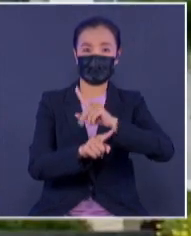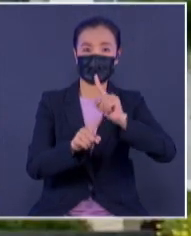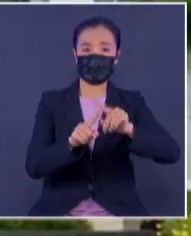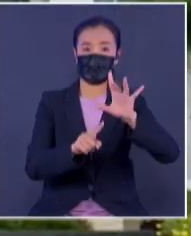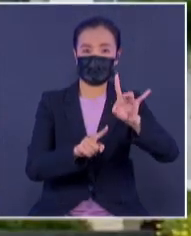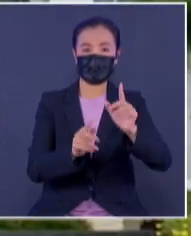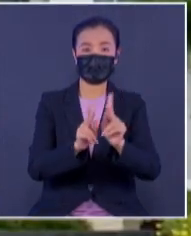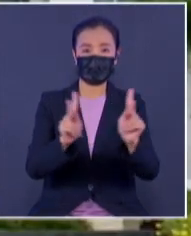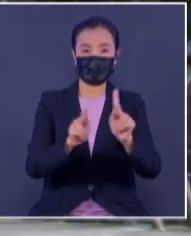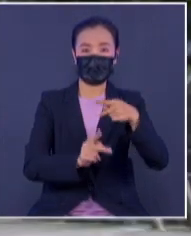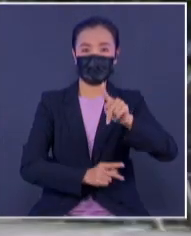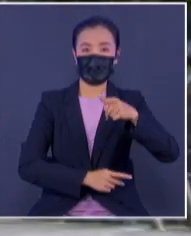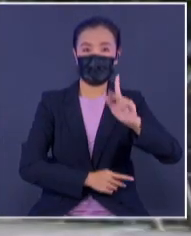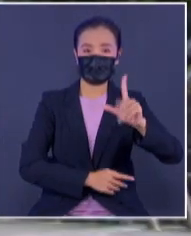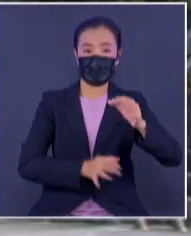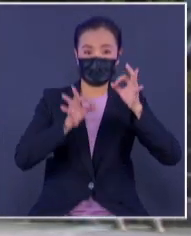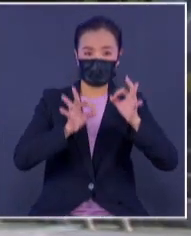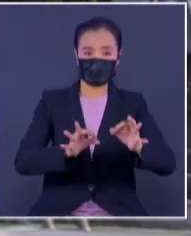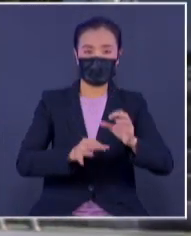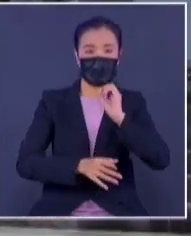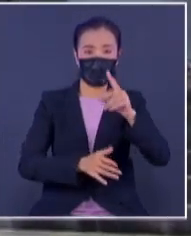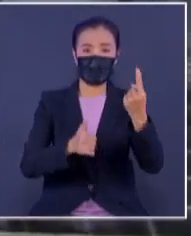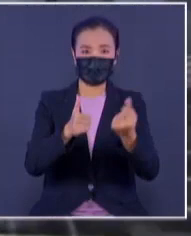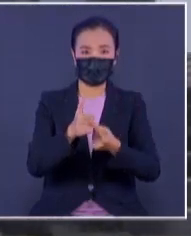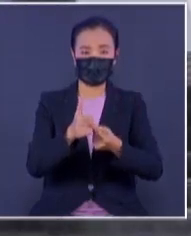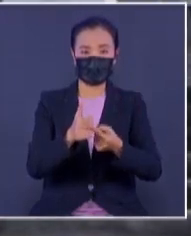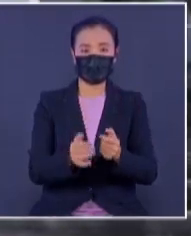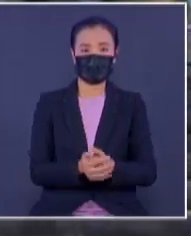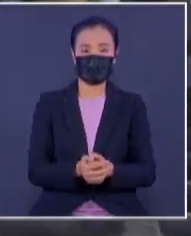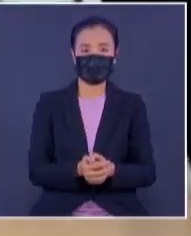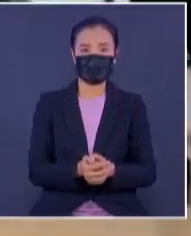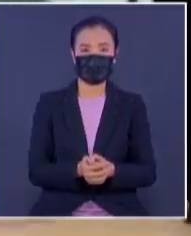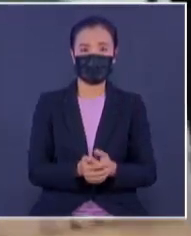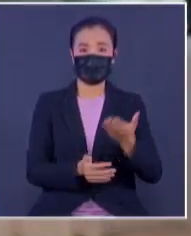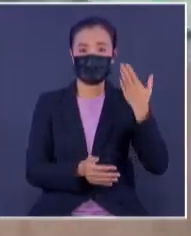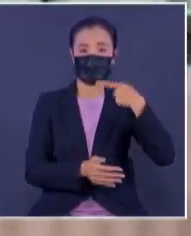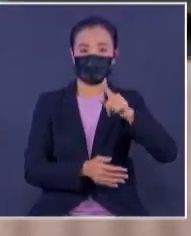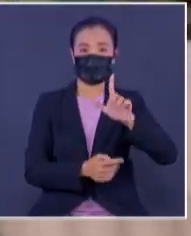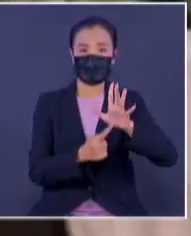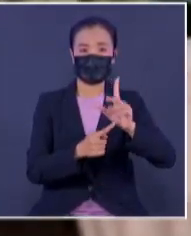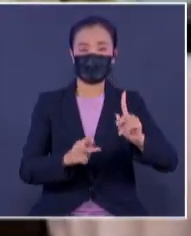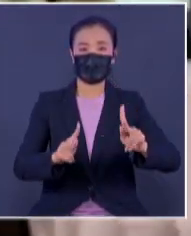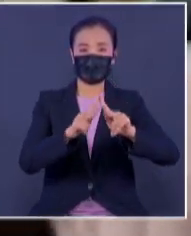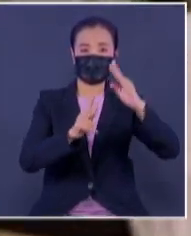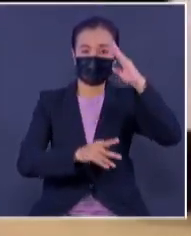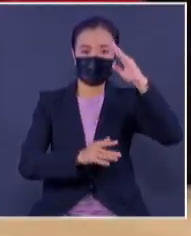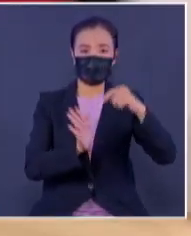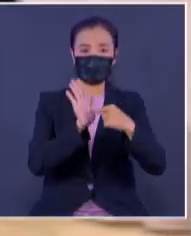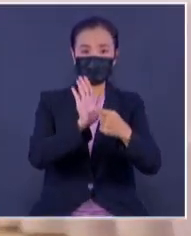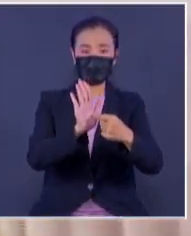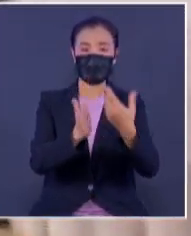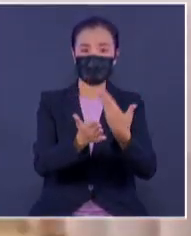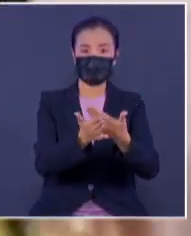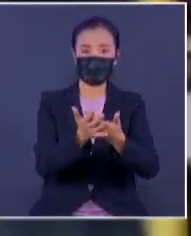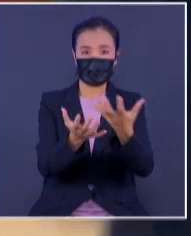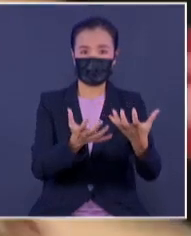าเนี่ยคณะกรรมการปปช.มีมติแจ้งข้อกล่าวหาพลเอกปรีชาจันทร์โอชาอดีตปลัดกระทรวงกลาโหมกรณีที่ยื่นบัญชีแสดงรายการ